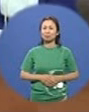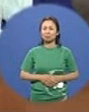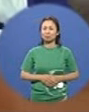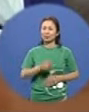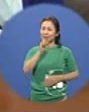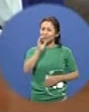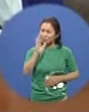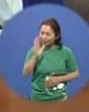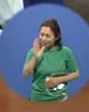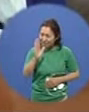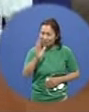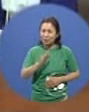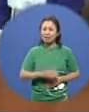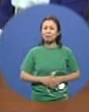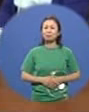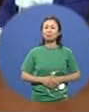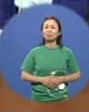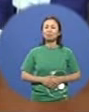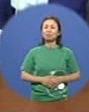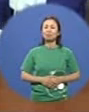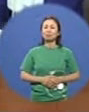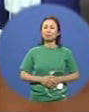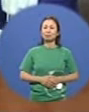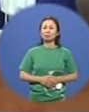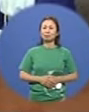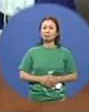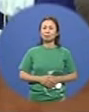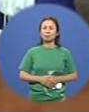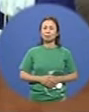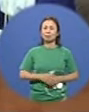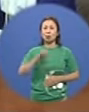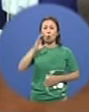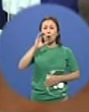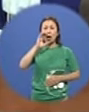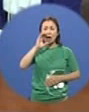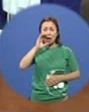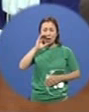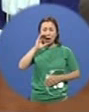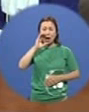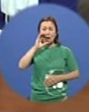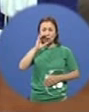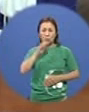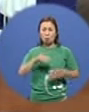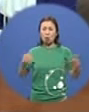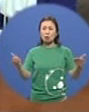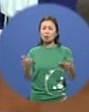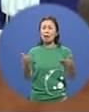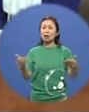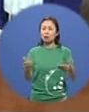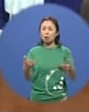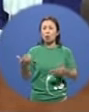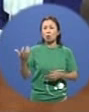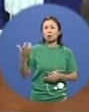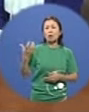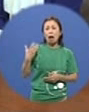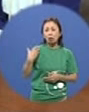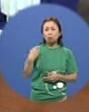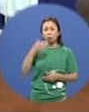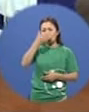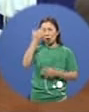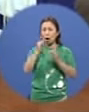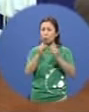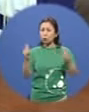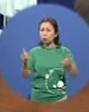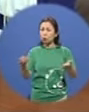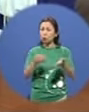えそれではよろしくお願いいたしますよろますえまず和歌山の産業になう若者の進学や就職の状況はどのようになっているんでしょう